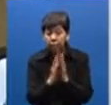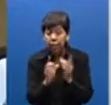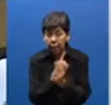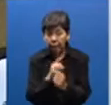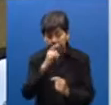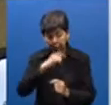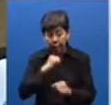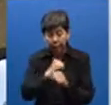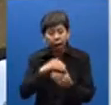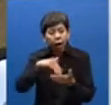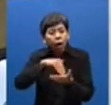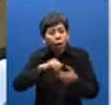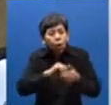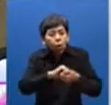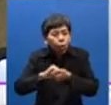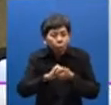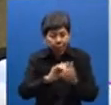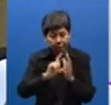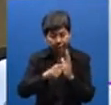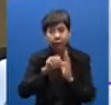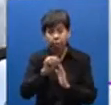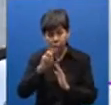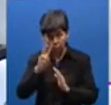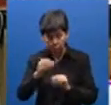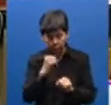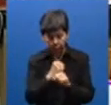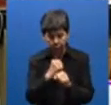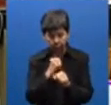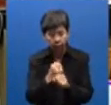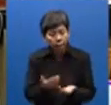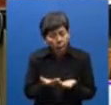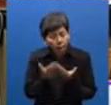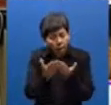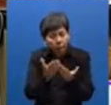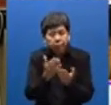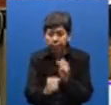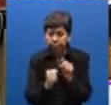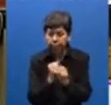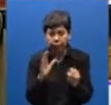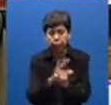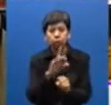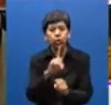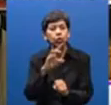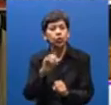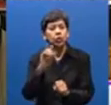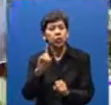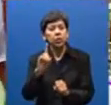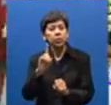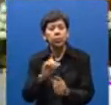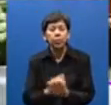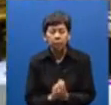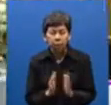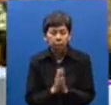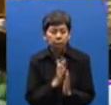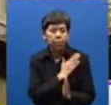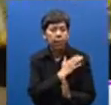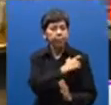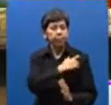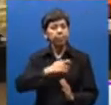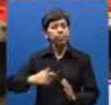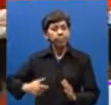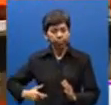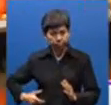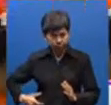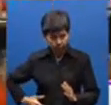ร่วมกับสำนักงานเลขาธิการวุฒิสภาจัดงานถวายสักการะฉลองพระชันษาชาตกาล 100ปีสมเด็จพระญาณสังวร